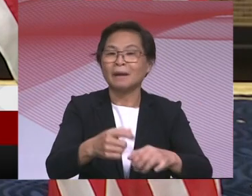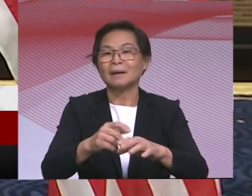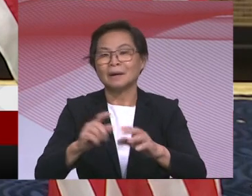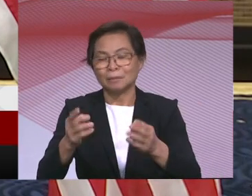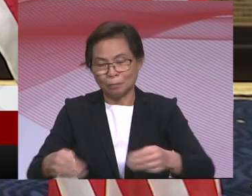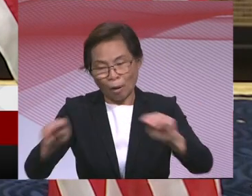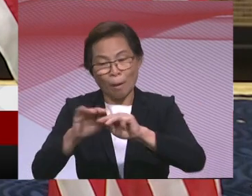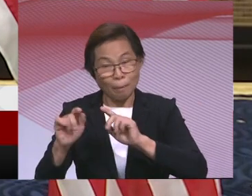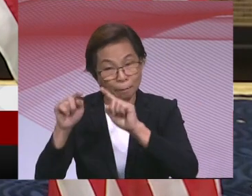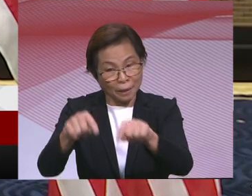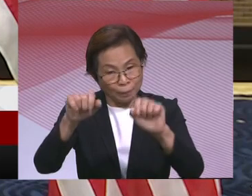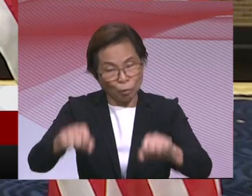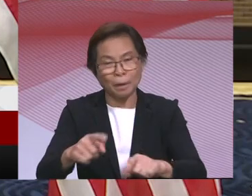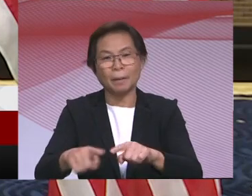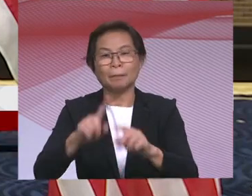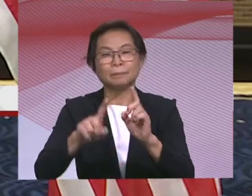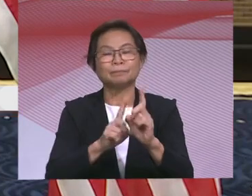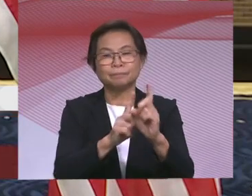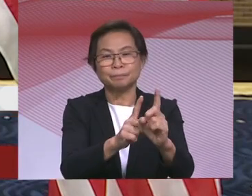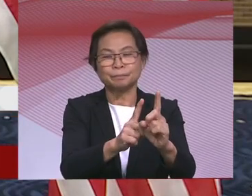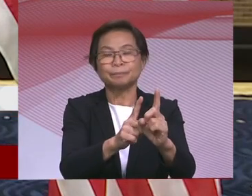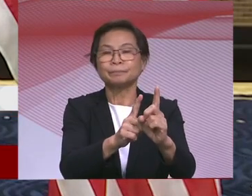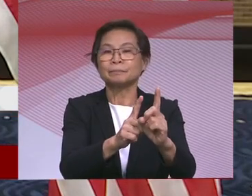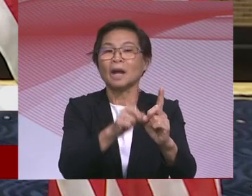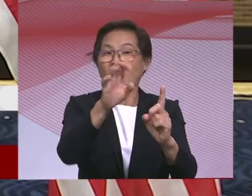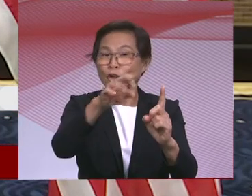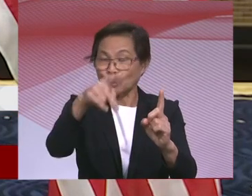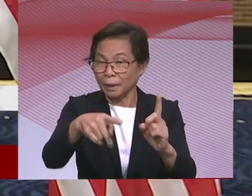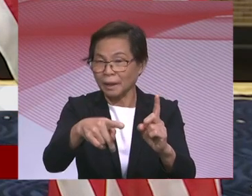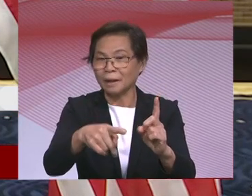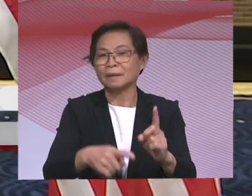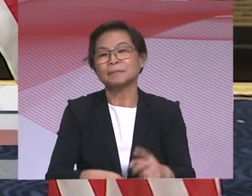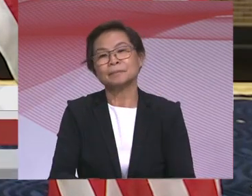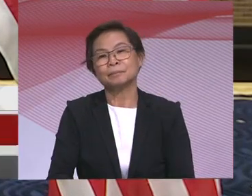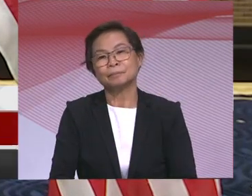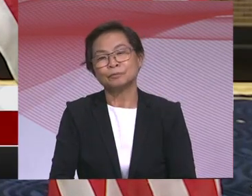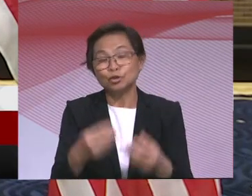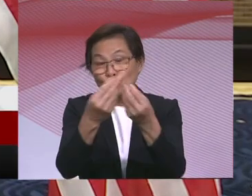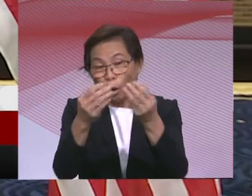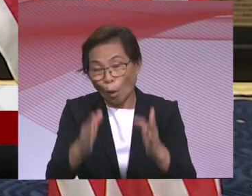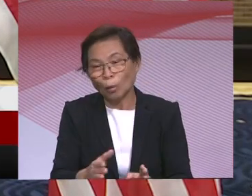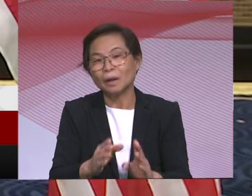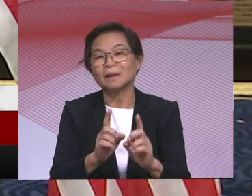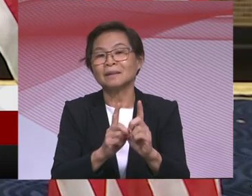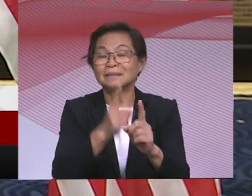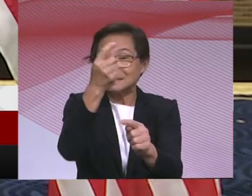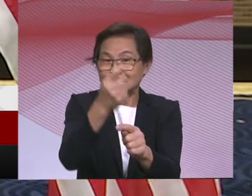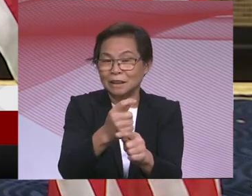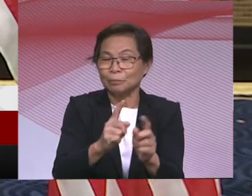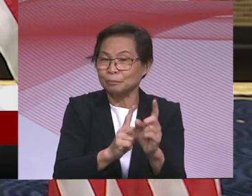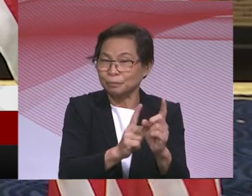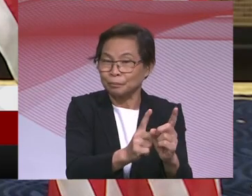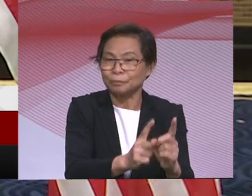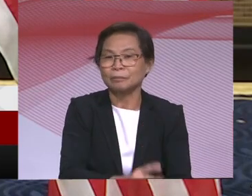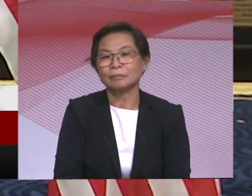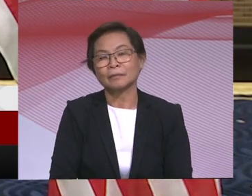di dalam SPP yang Hai pihak berkuasa agama Negeri disarankan untuk memberikan penetapan